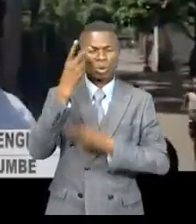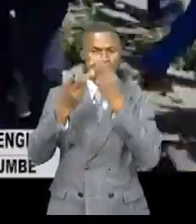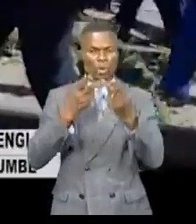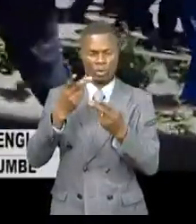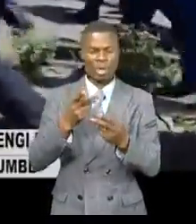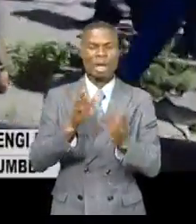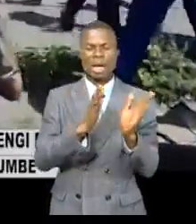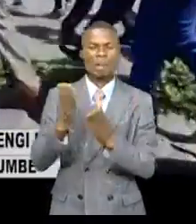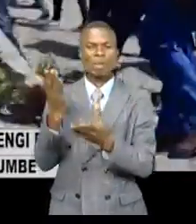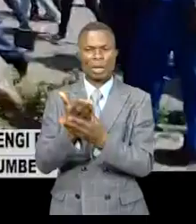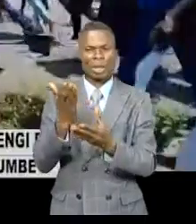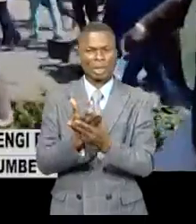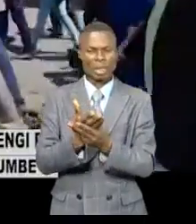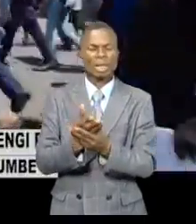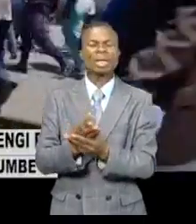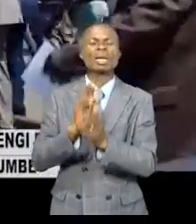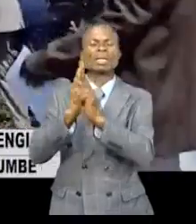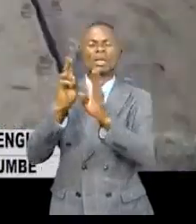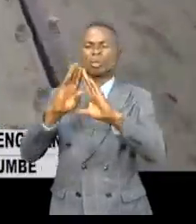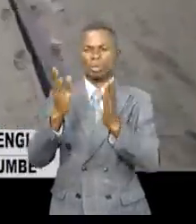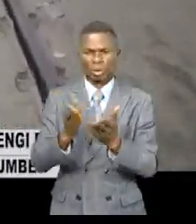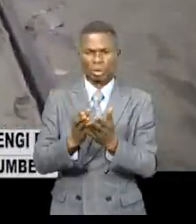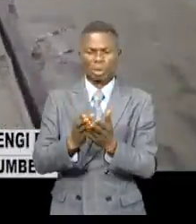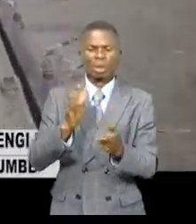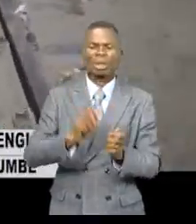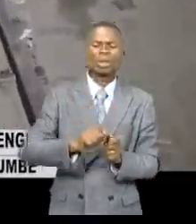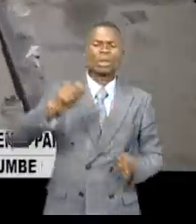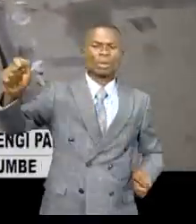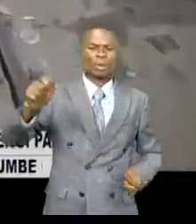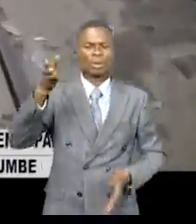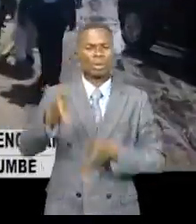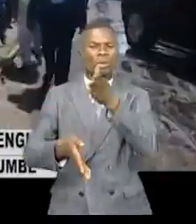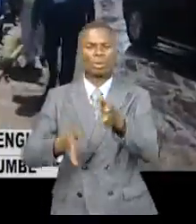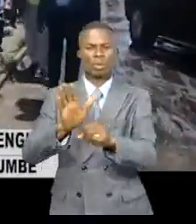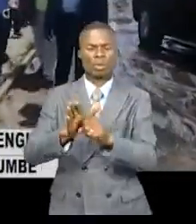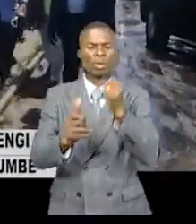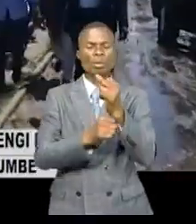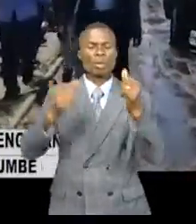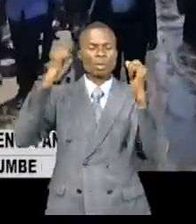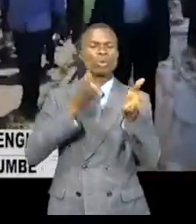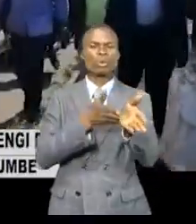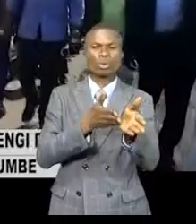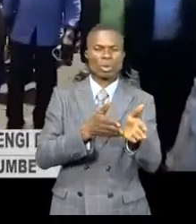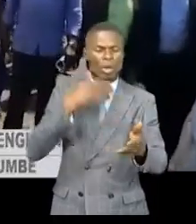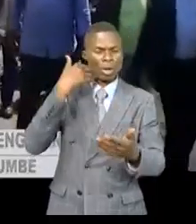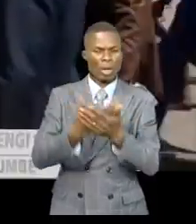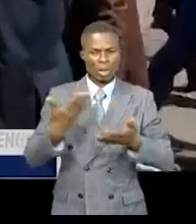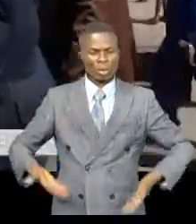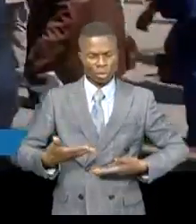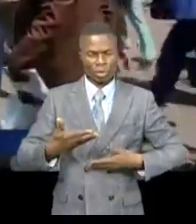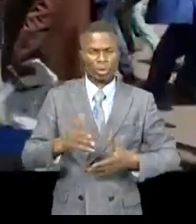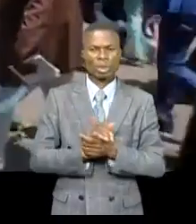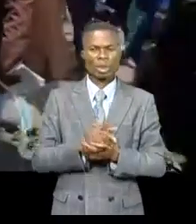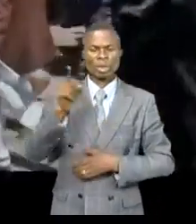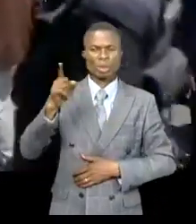lieu de ce qui en reste. Plus des kilomètres à pied, beaucoup de personnes derrière, mais le bonheur demain sera de celui qu'on